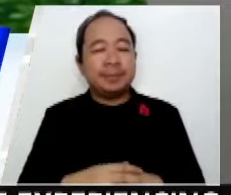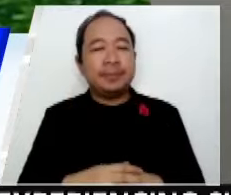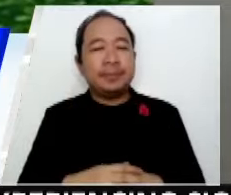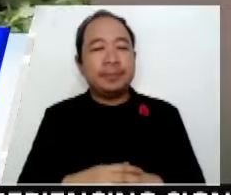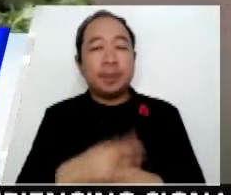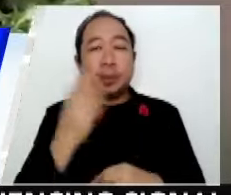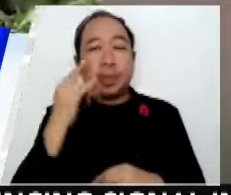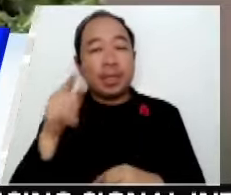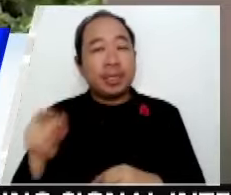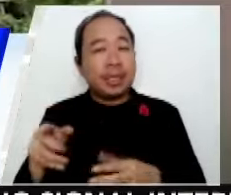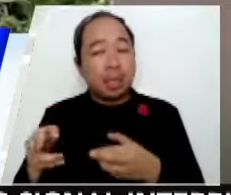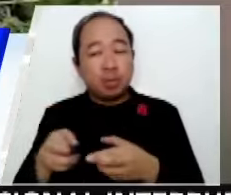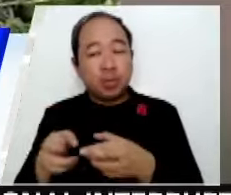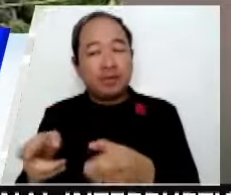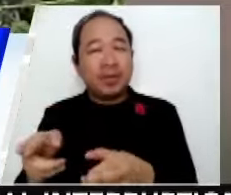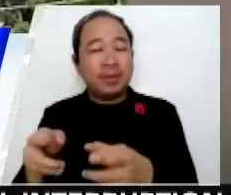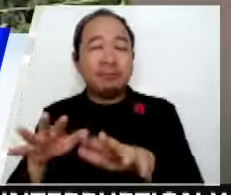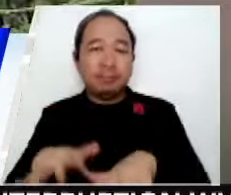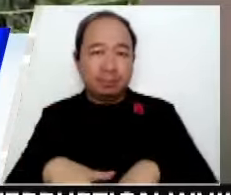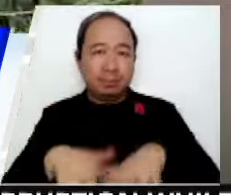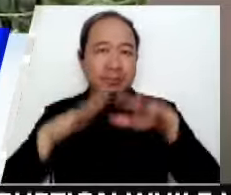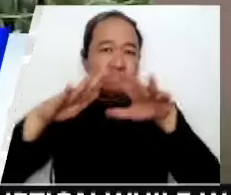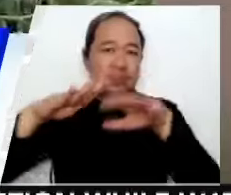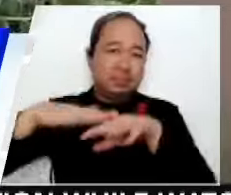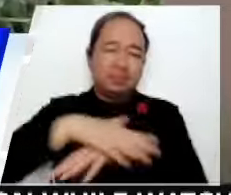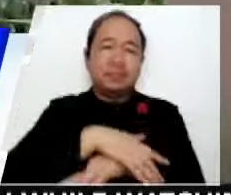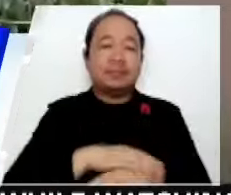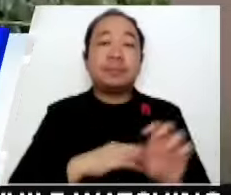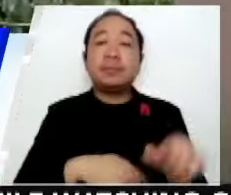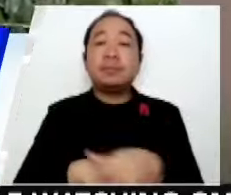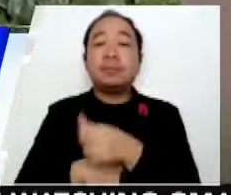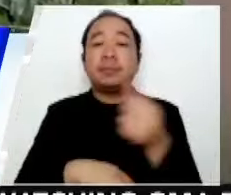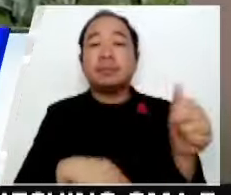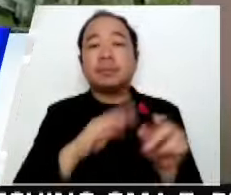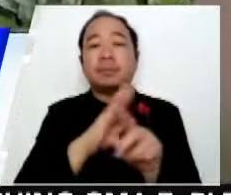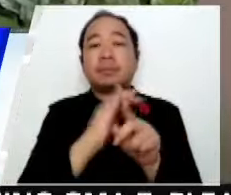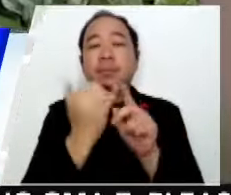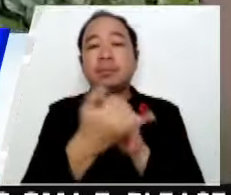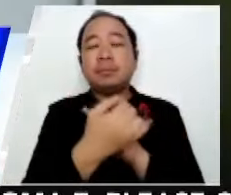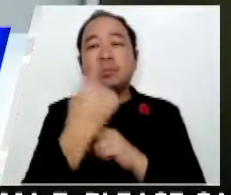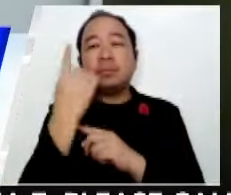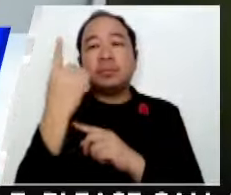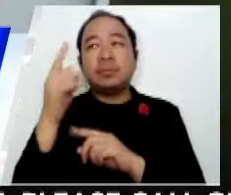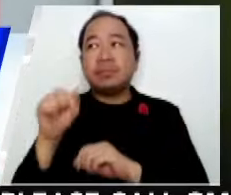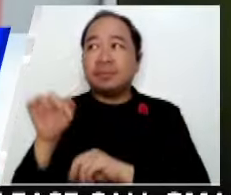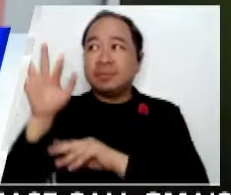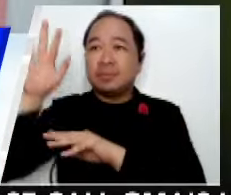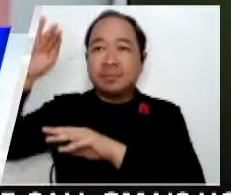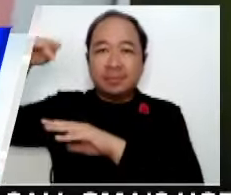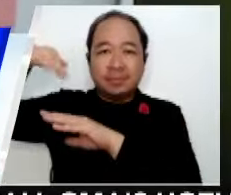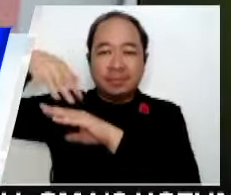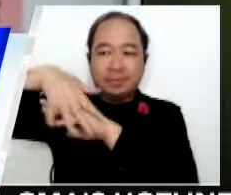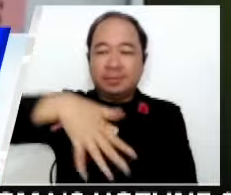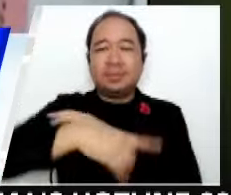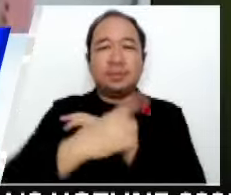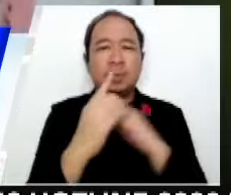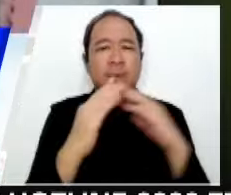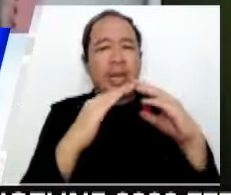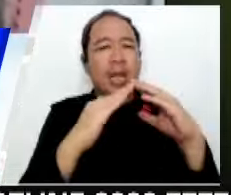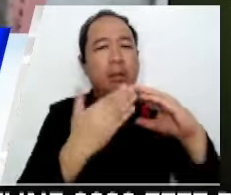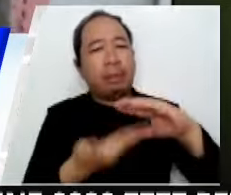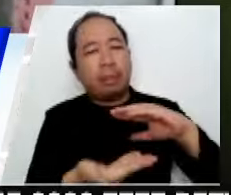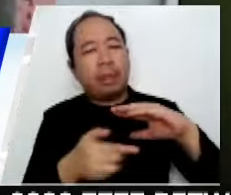doon. Sa Barangay Barit naman, natabunan ng lupa ang bahagi ng isang bahay sa kasagsagan ng malakas na